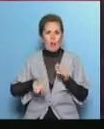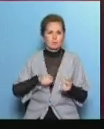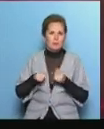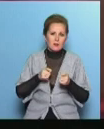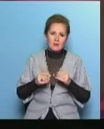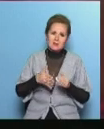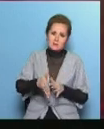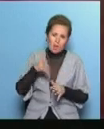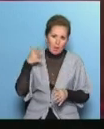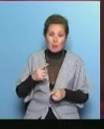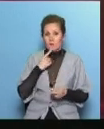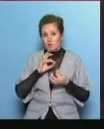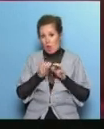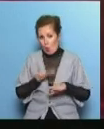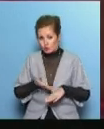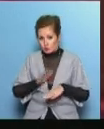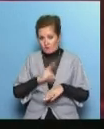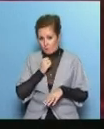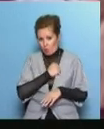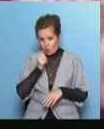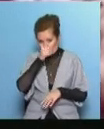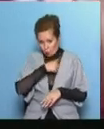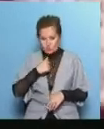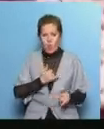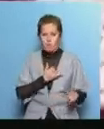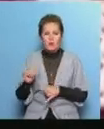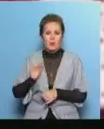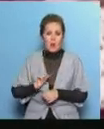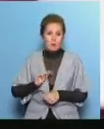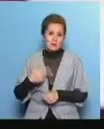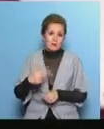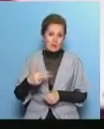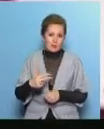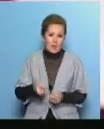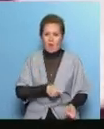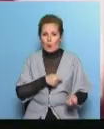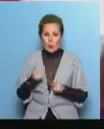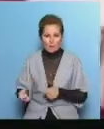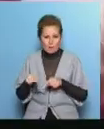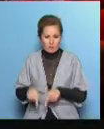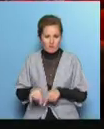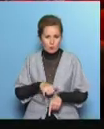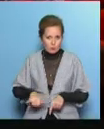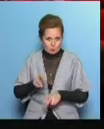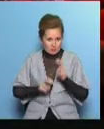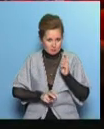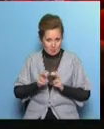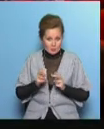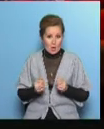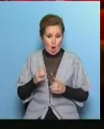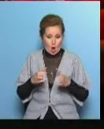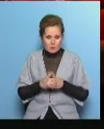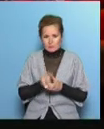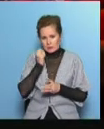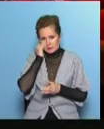сложные военные годы строительная контора обеспечивала работой 30 эвакуированных в Удмуртию предприятий. Коллектив сегодня – старейший главк